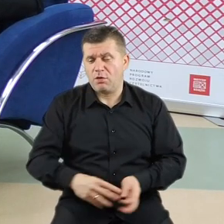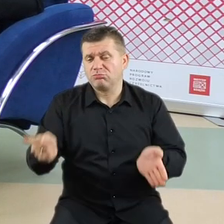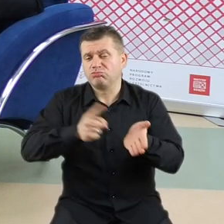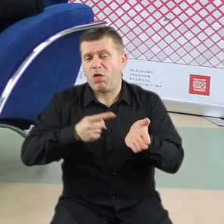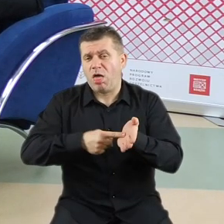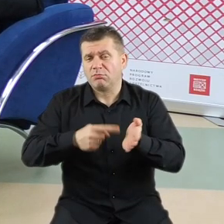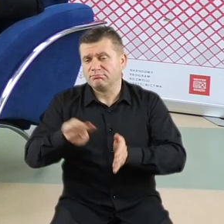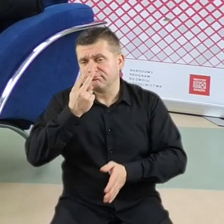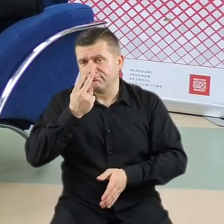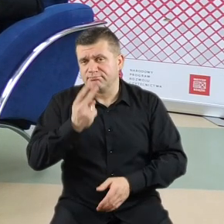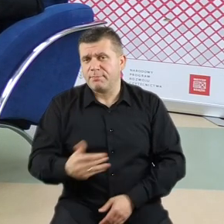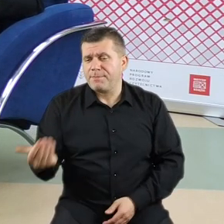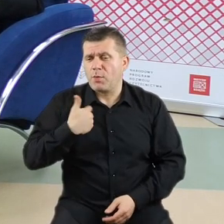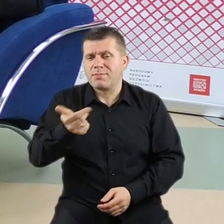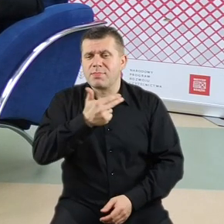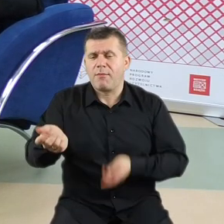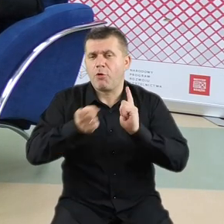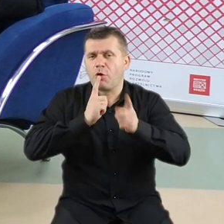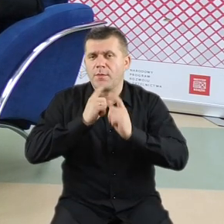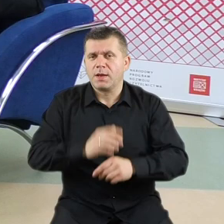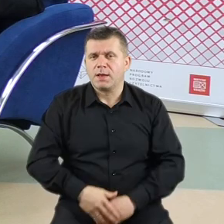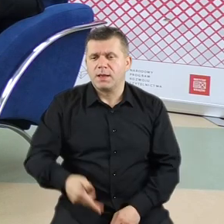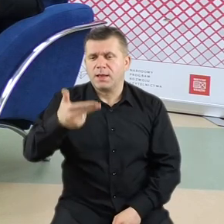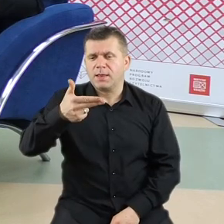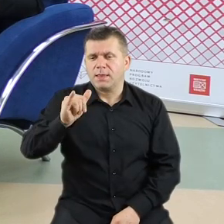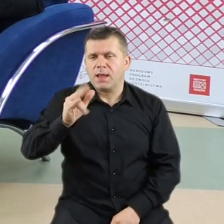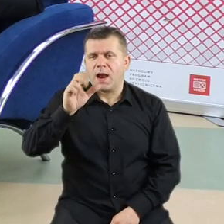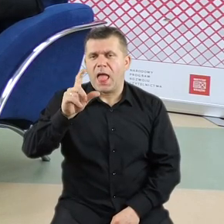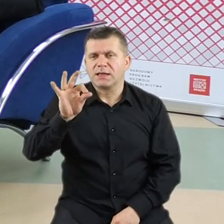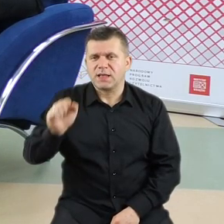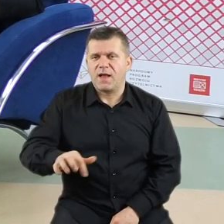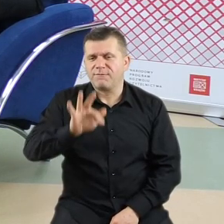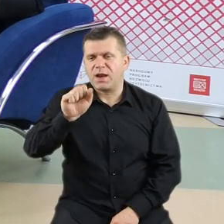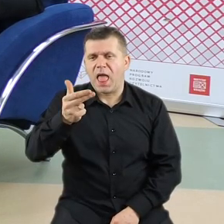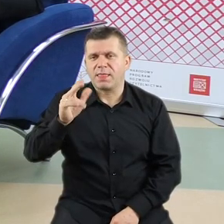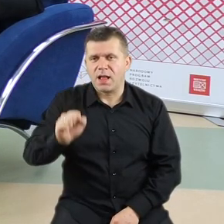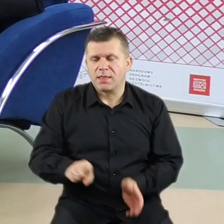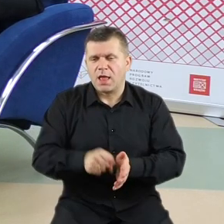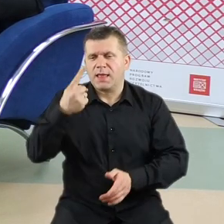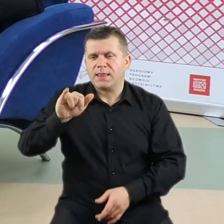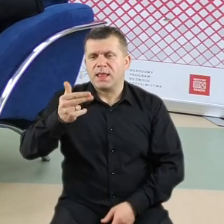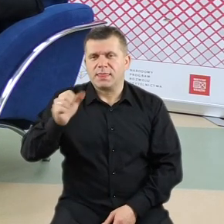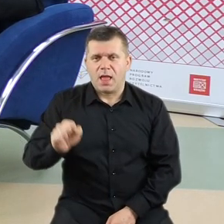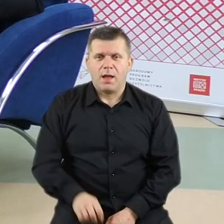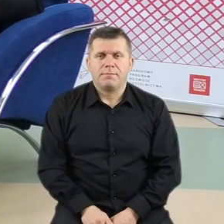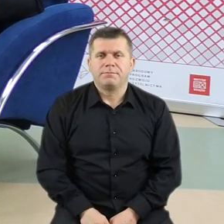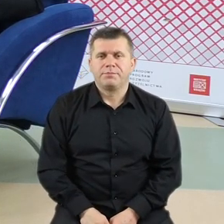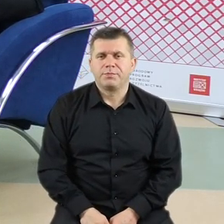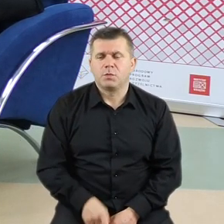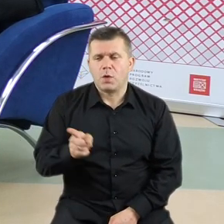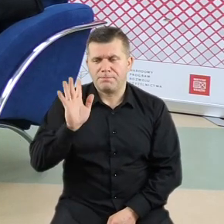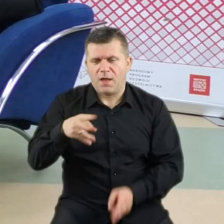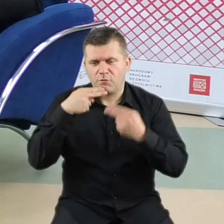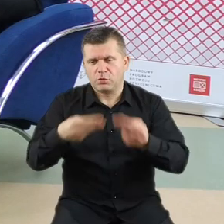najczęściej, wydaje mi się, był poruszany temat Niklasa Franka i Diny. Do nich